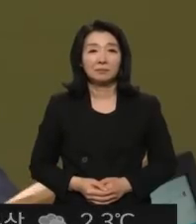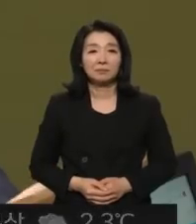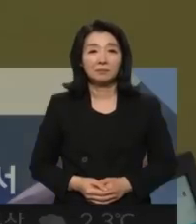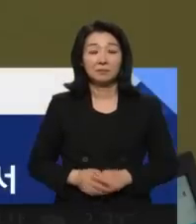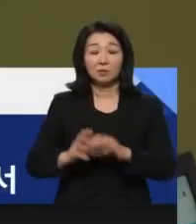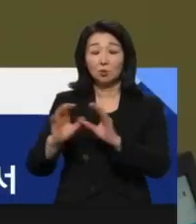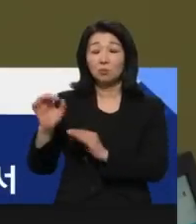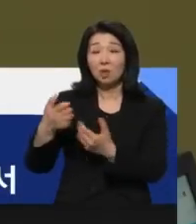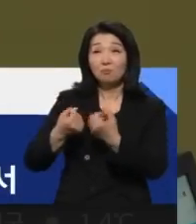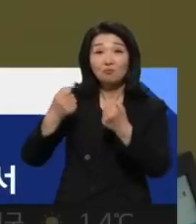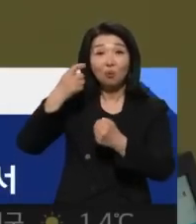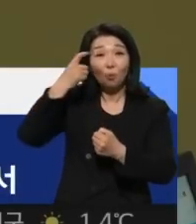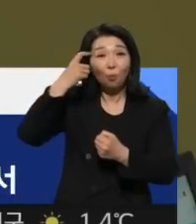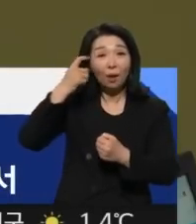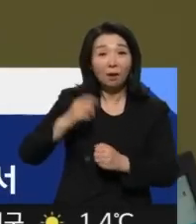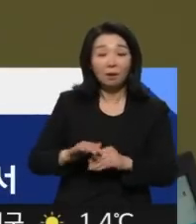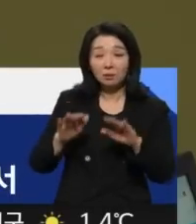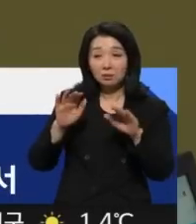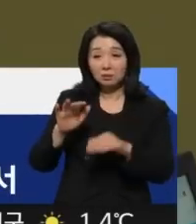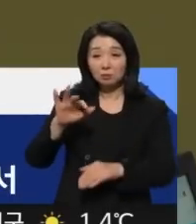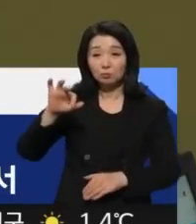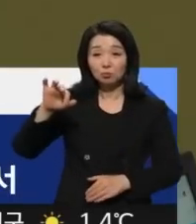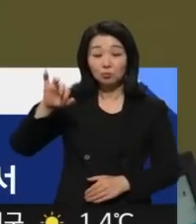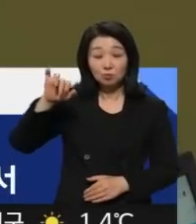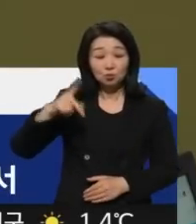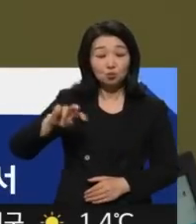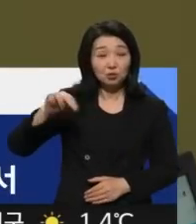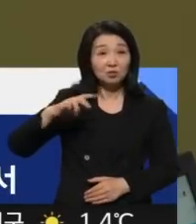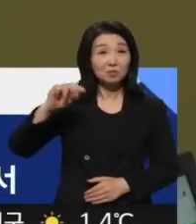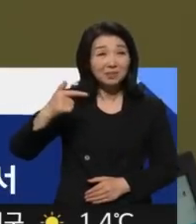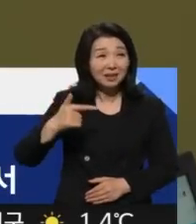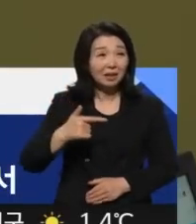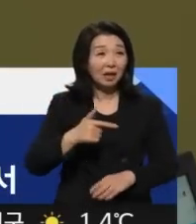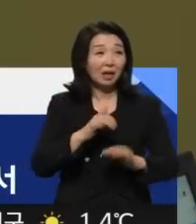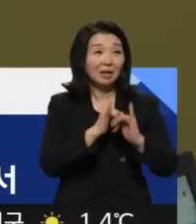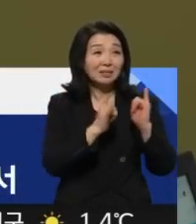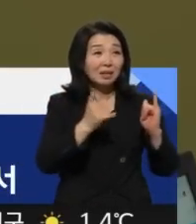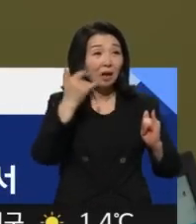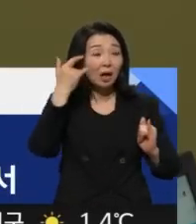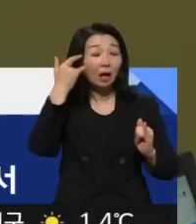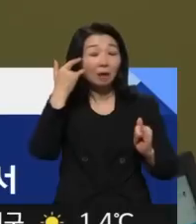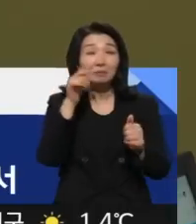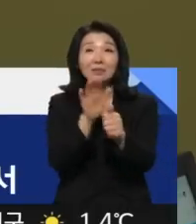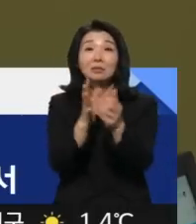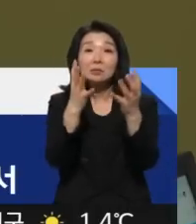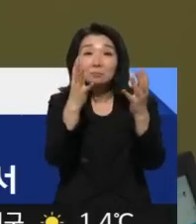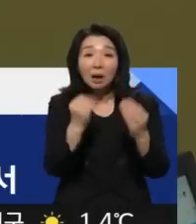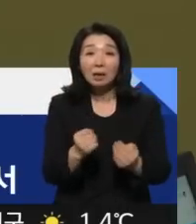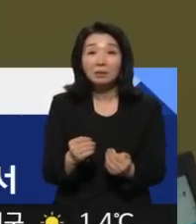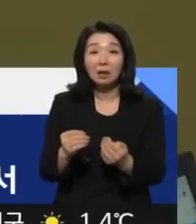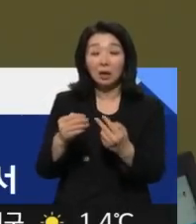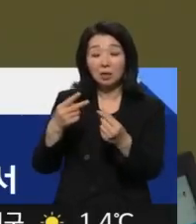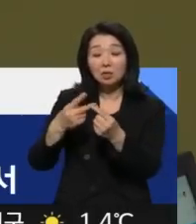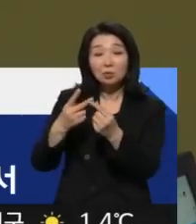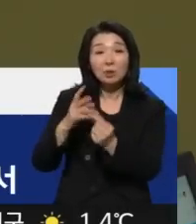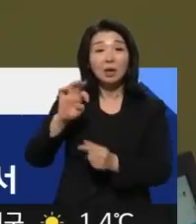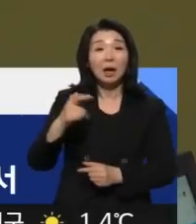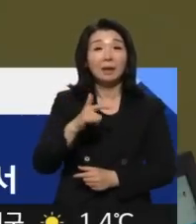국민의힘이 왜 분열되느냐. 지금 유승민 후보가 압도적 지지를 갖고 있잖아요. 네. 2위가 안철수 후보지만 안철수 후보는